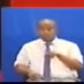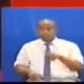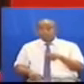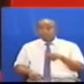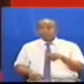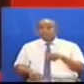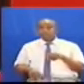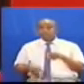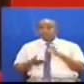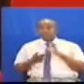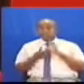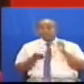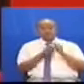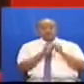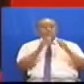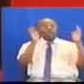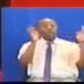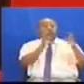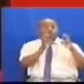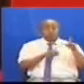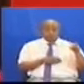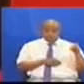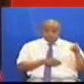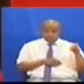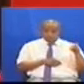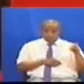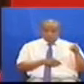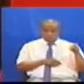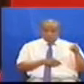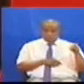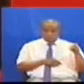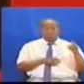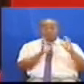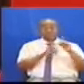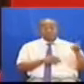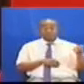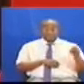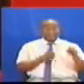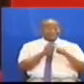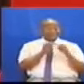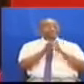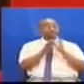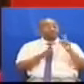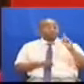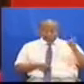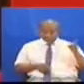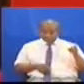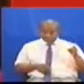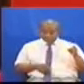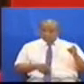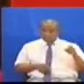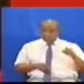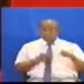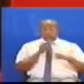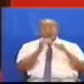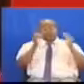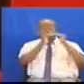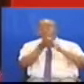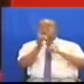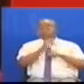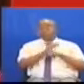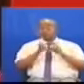Ukizungumzia swala zima la umeme, kwa ndugu yangu kakangu Karemani pale, kazi kubwa iliyofanyika wa ujenzi wa miundombinu